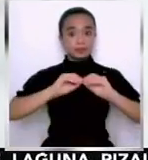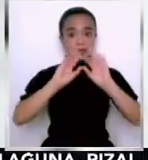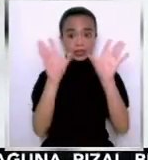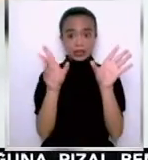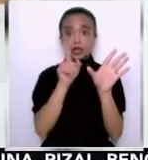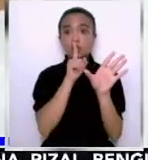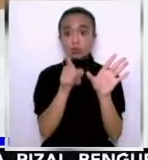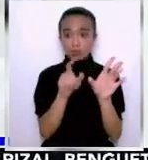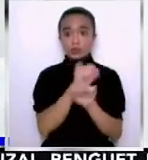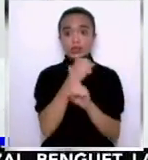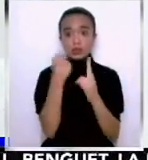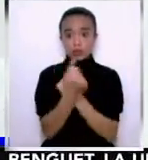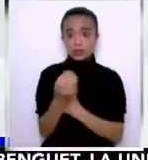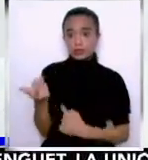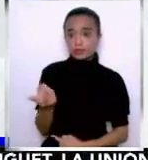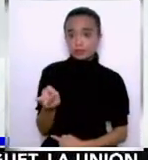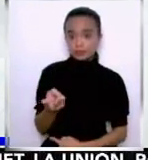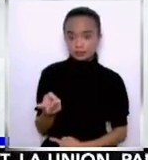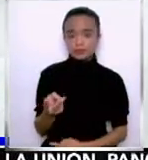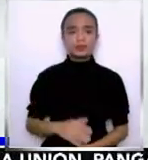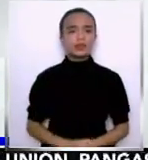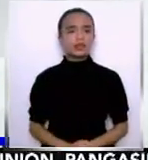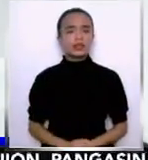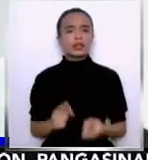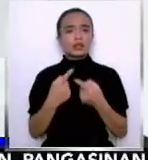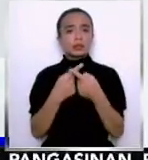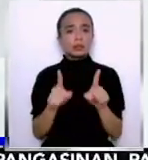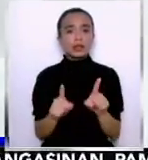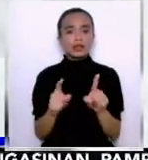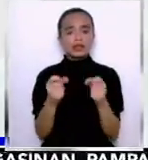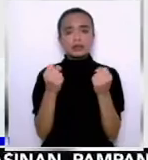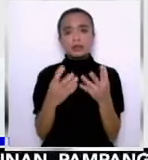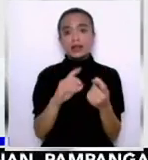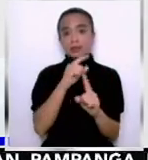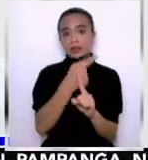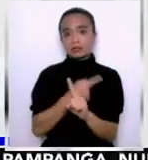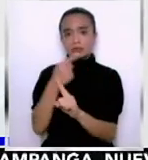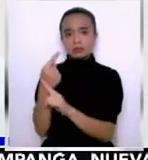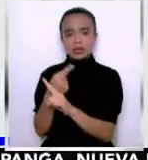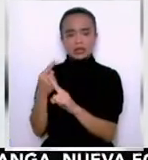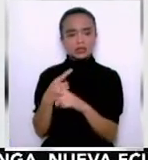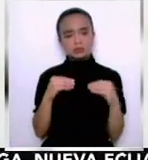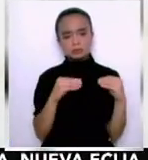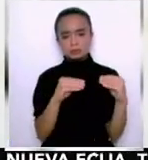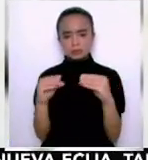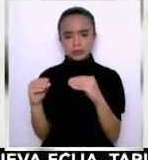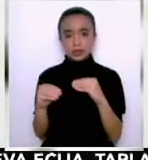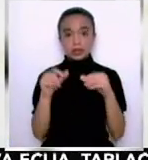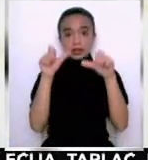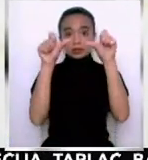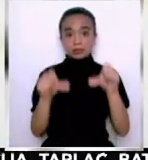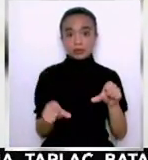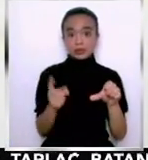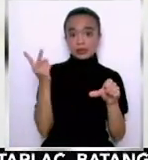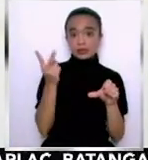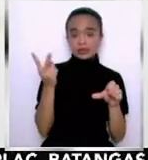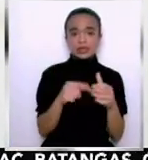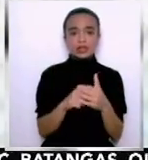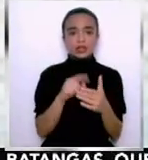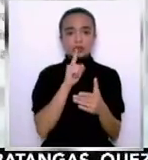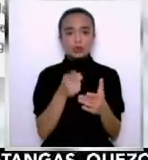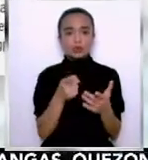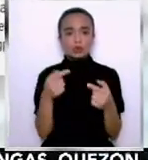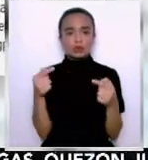ng relasyon ng Kapuso couple, pero ilang buwan nang usap-usapan ang mga post nila ni Tom na patama umano sa isa't